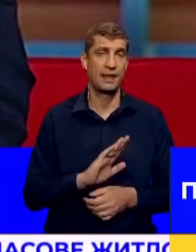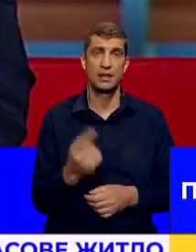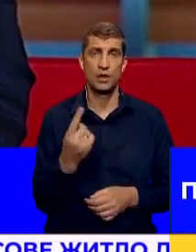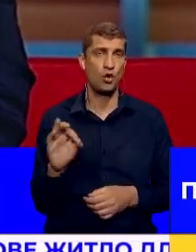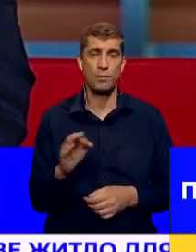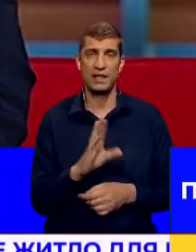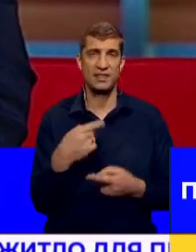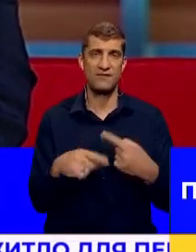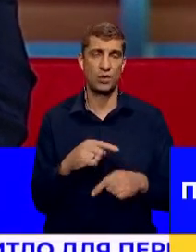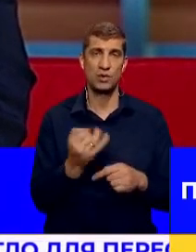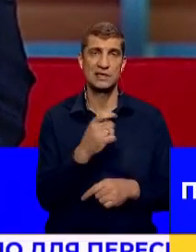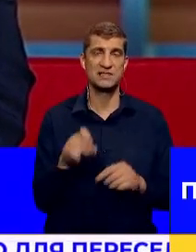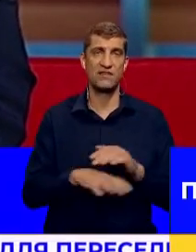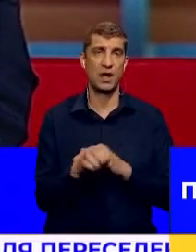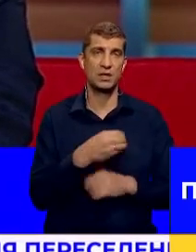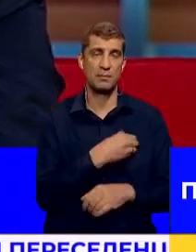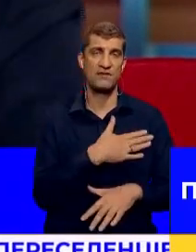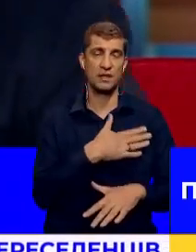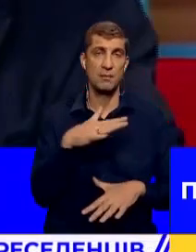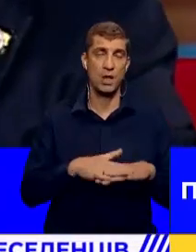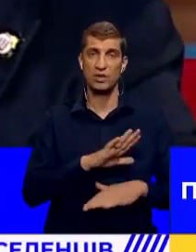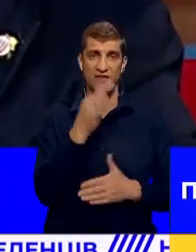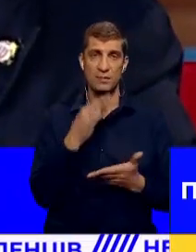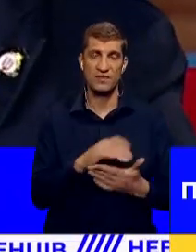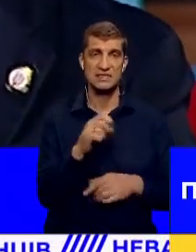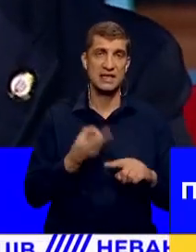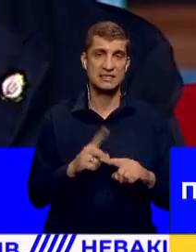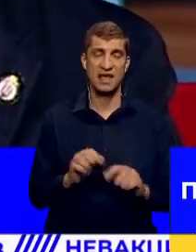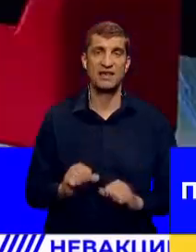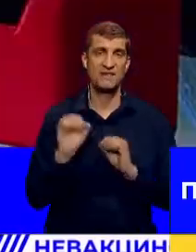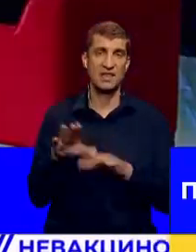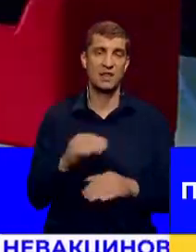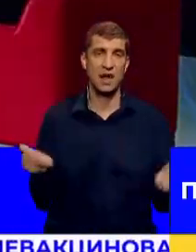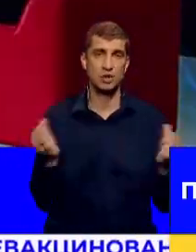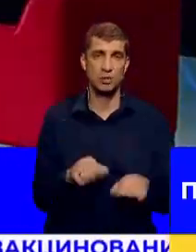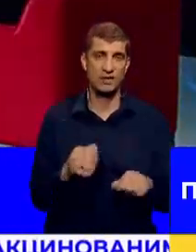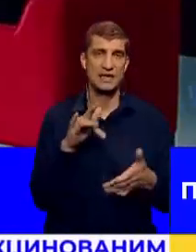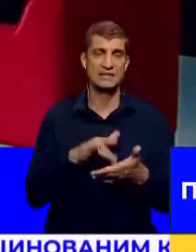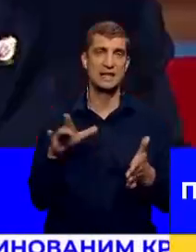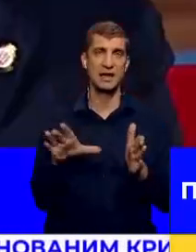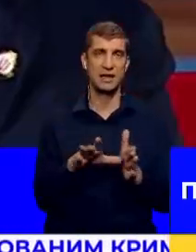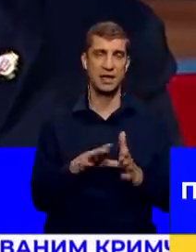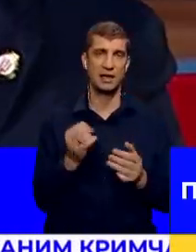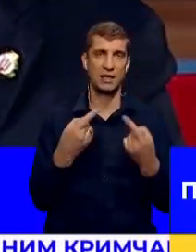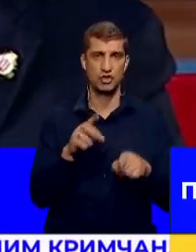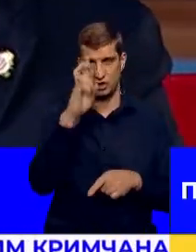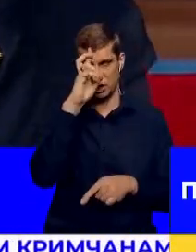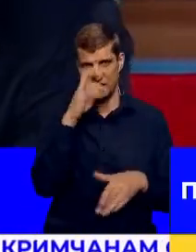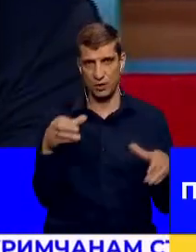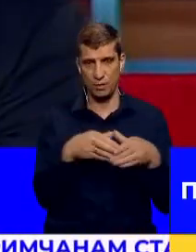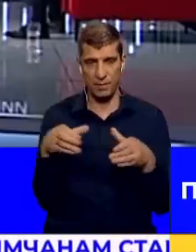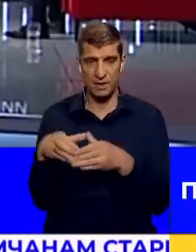не вернув із крадених Приватбанку і не відповідає за це, і віддали на розграбування Центренерго і інші державні